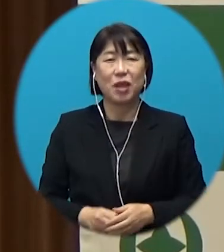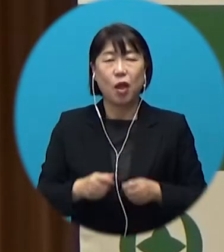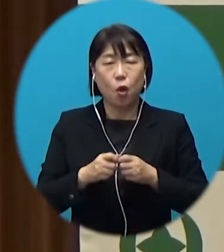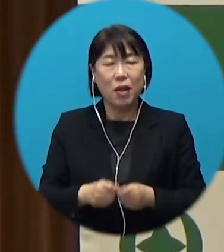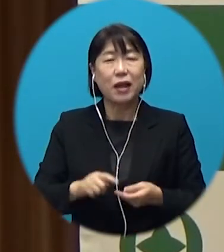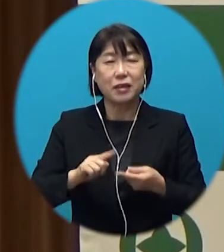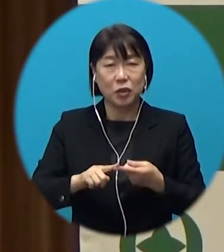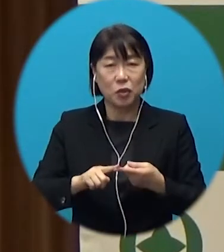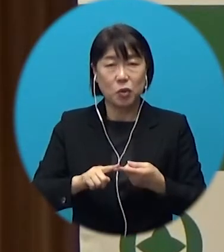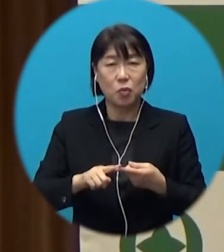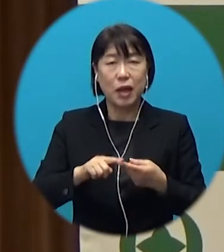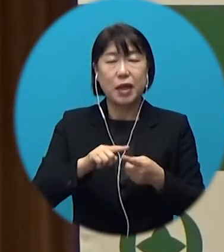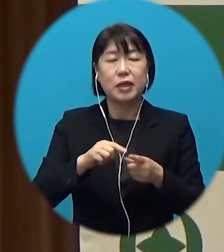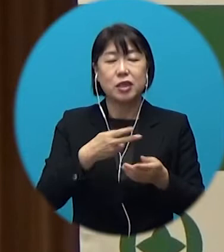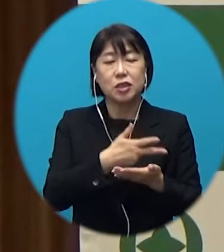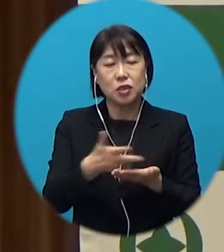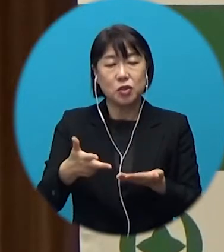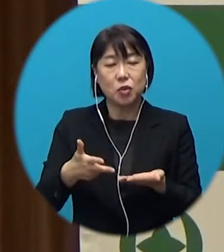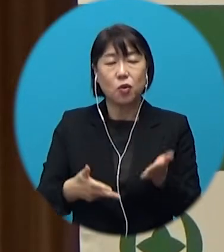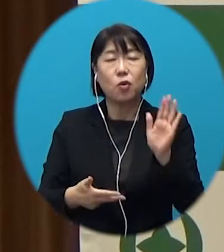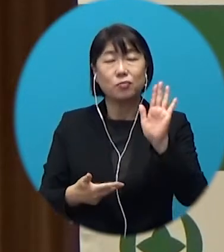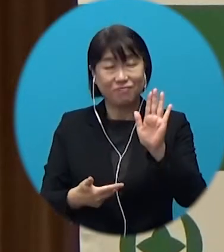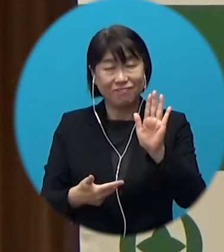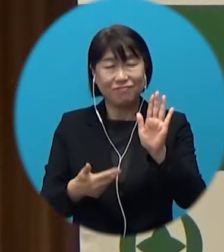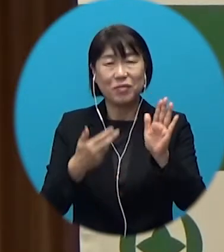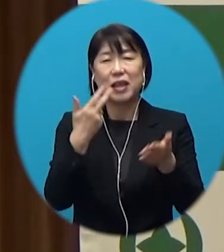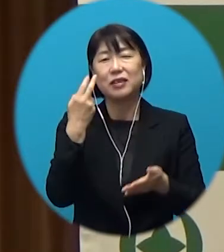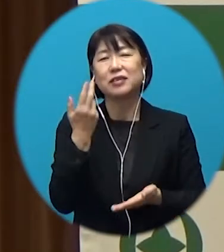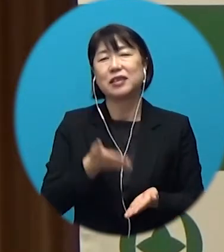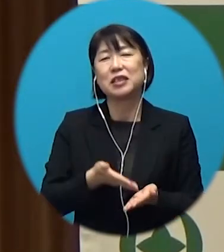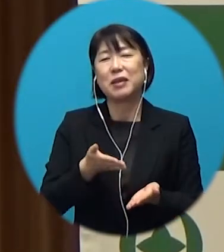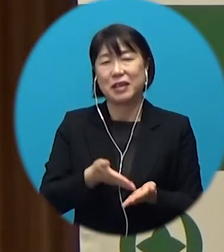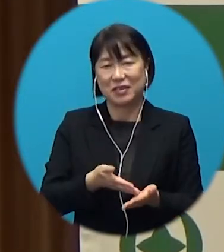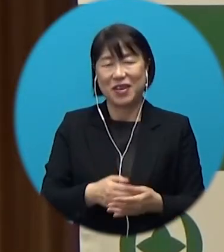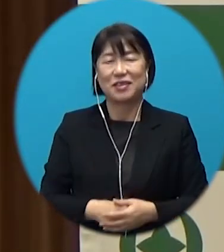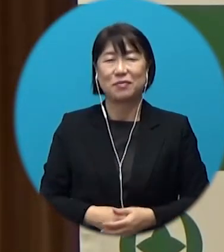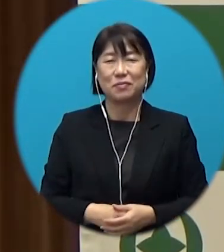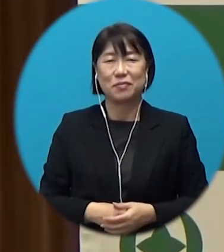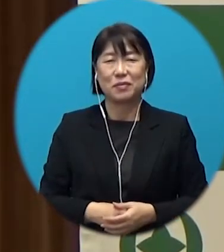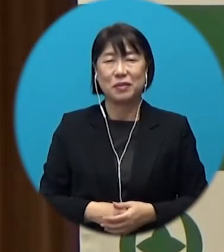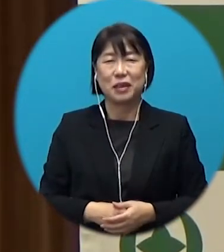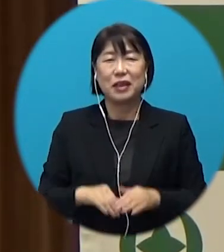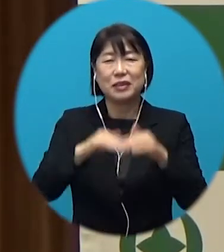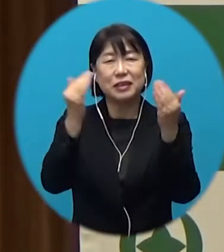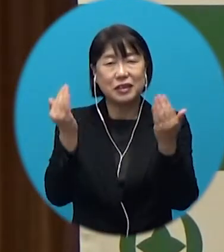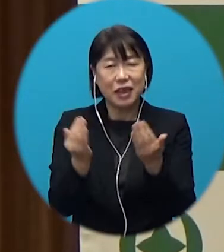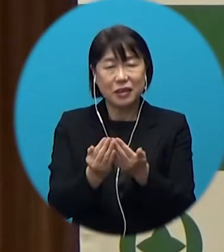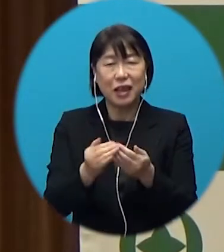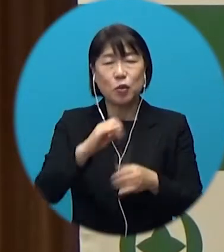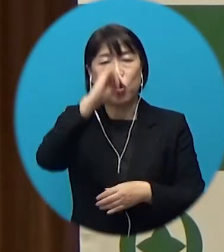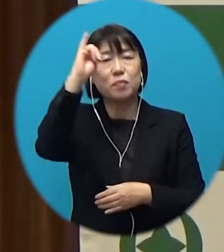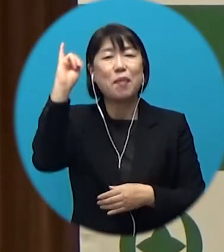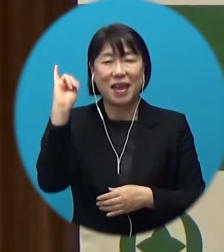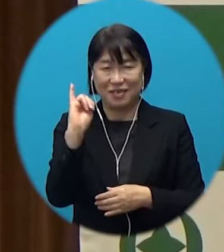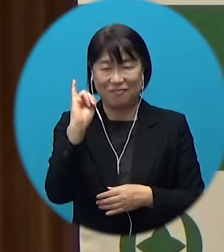地の資料でご説明させていただきたいと思います。まず全体のイメージですけれ